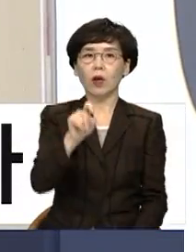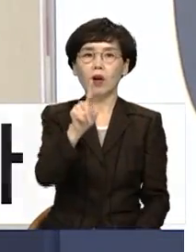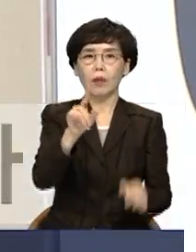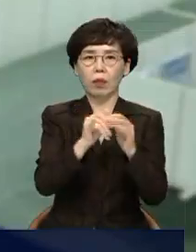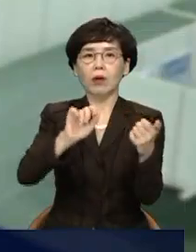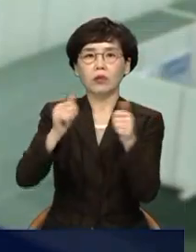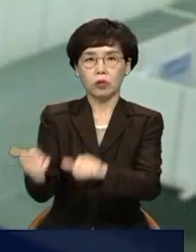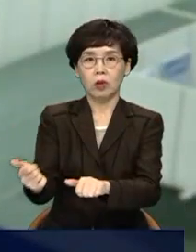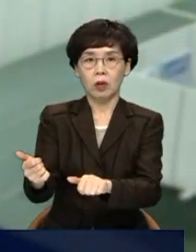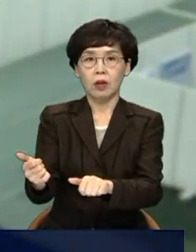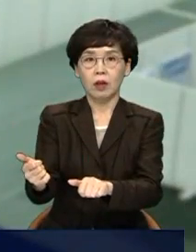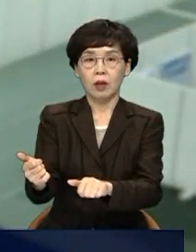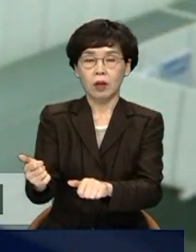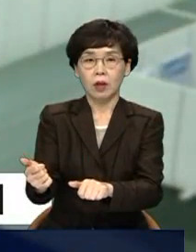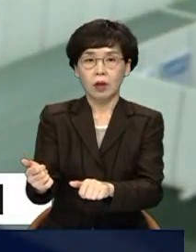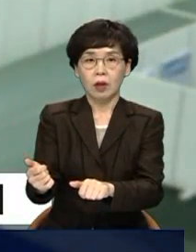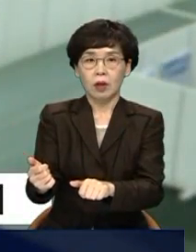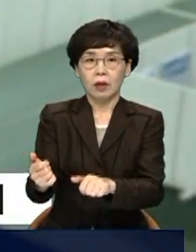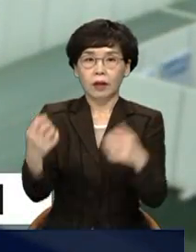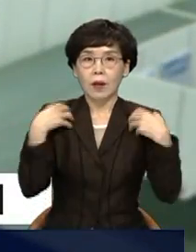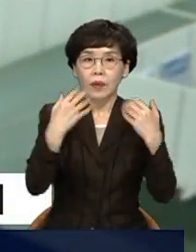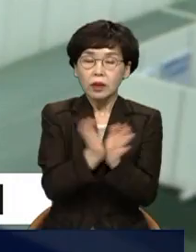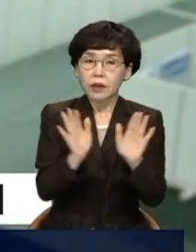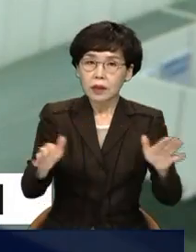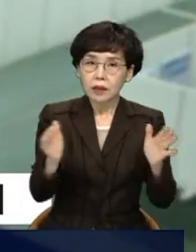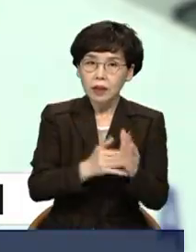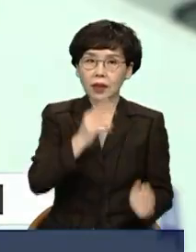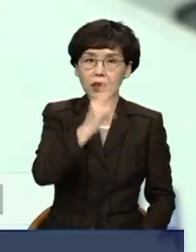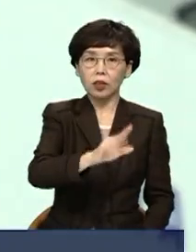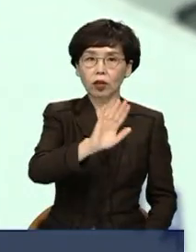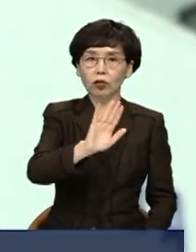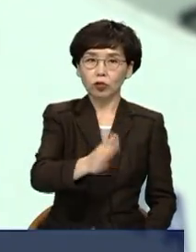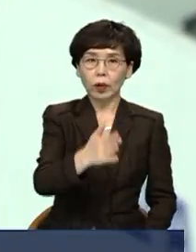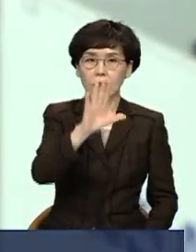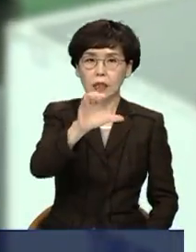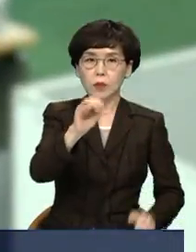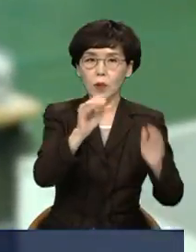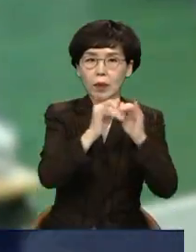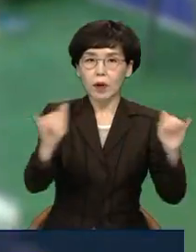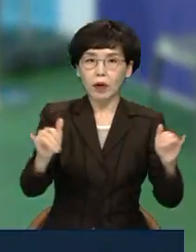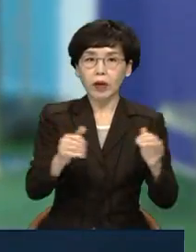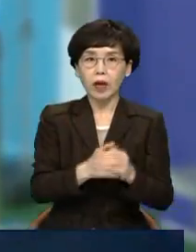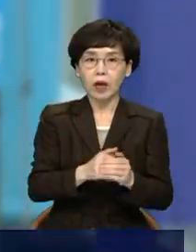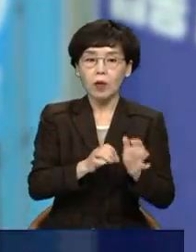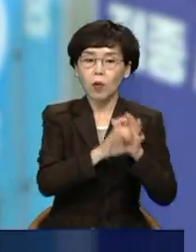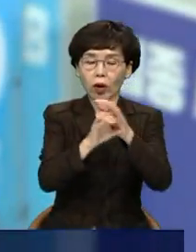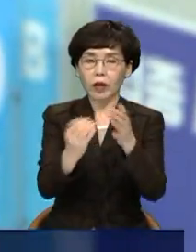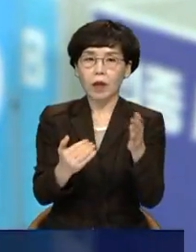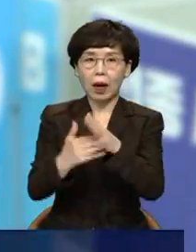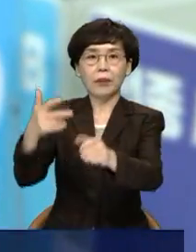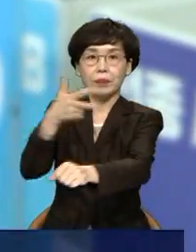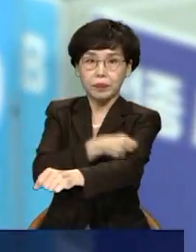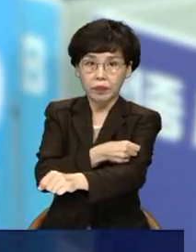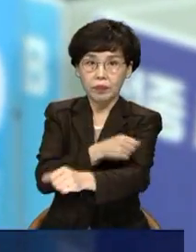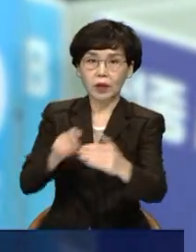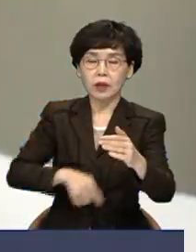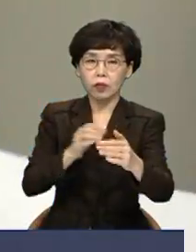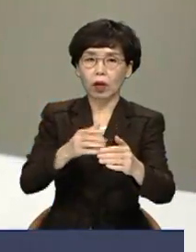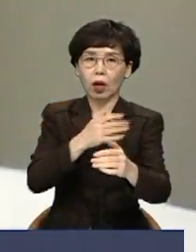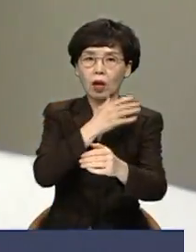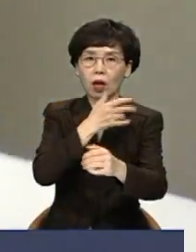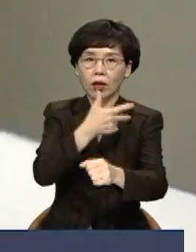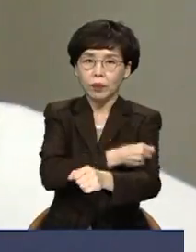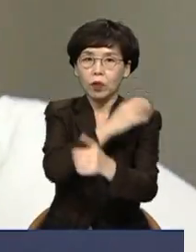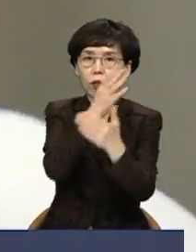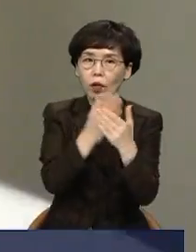추가됐습니다 질병관리 청은 지금까지 2940 5만여명이 코로나 1구 백신을 맞았고 이 가운데 접종을 완료한